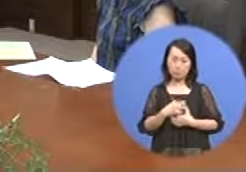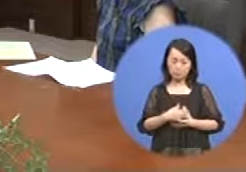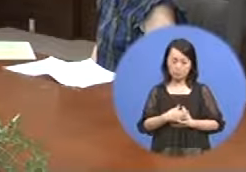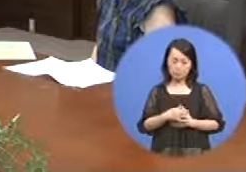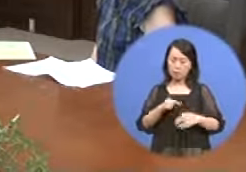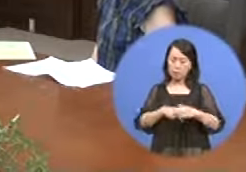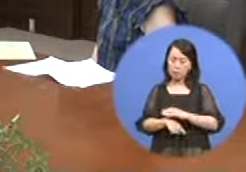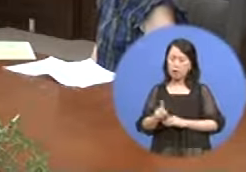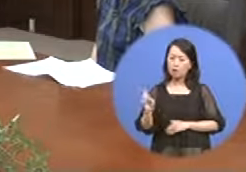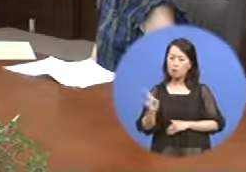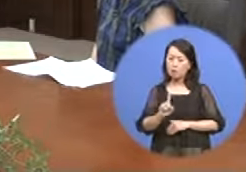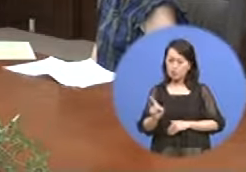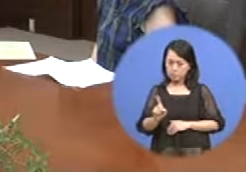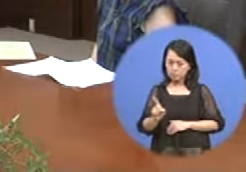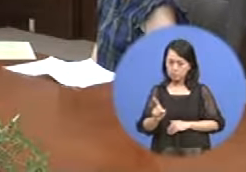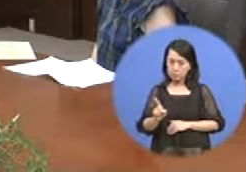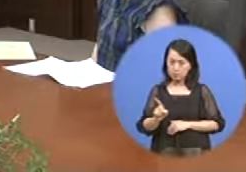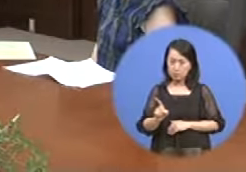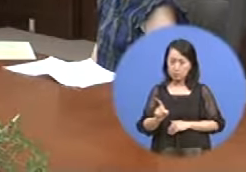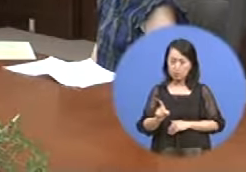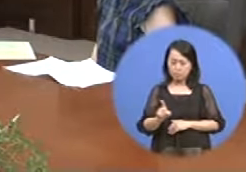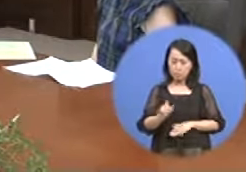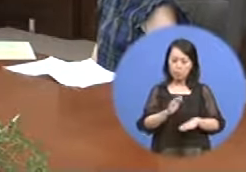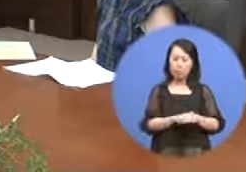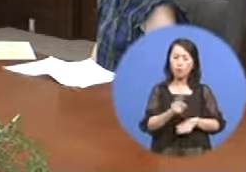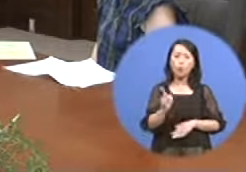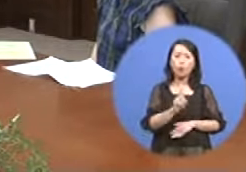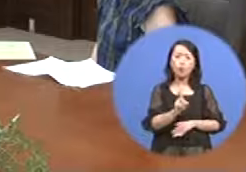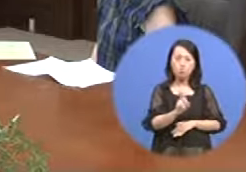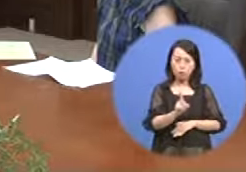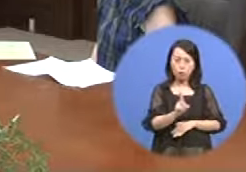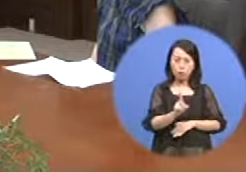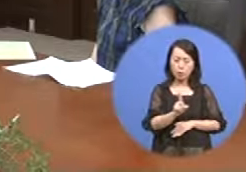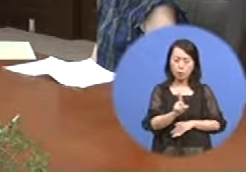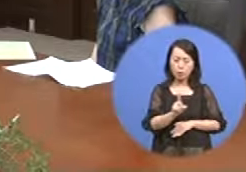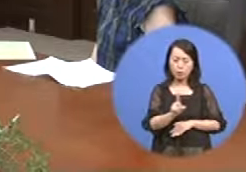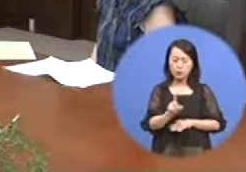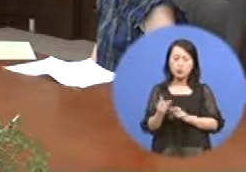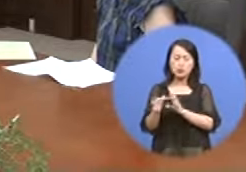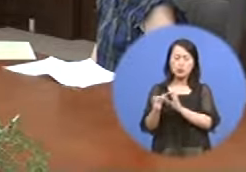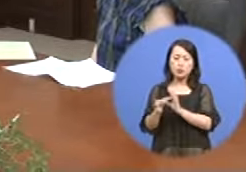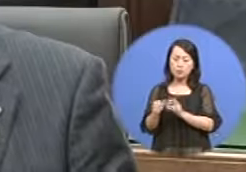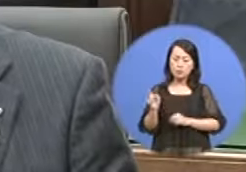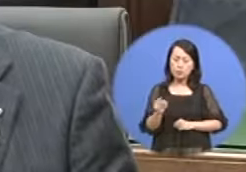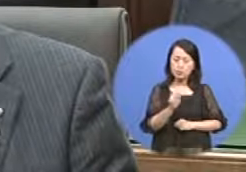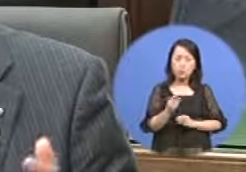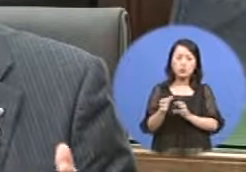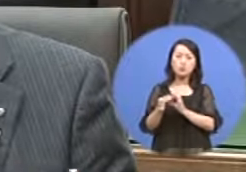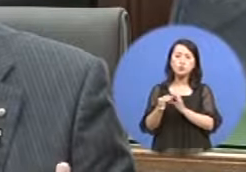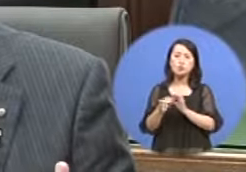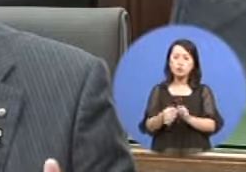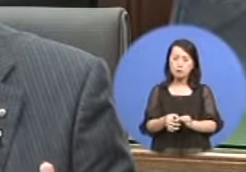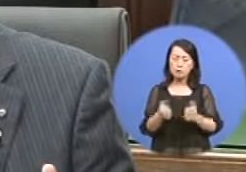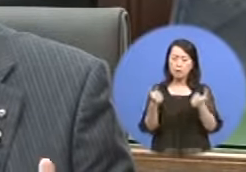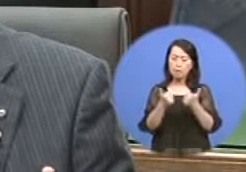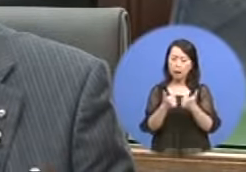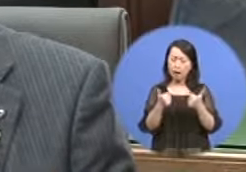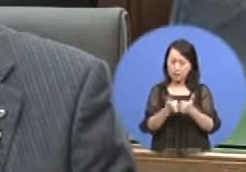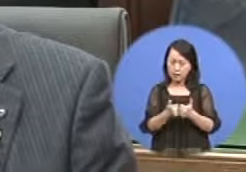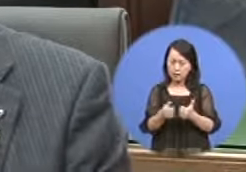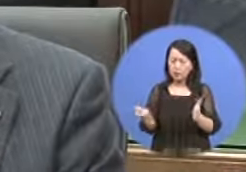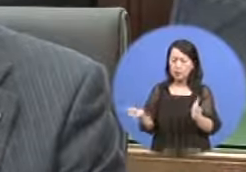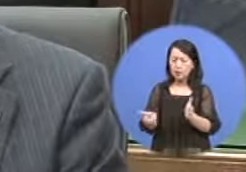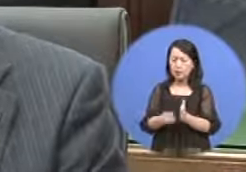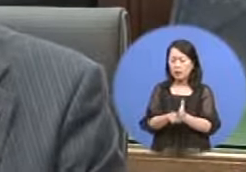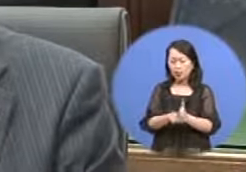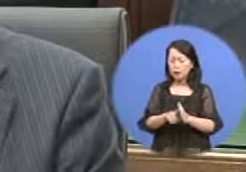因でこうなったのかとか、はい、それからどうしたらいいんだというようなことについて必ずしもちゃんとした解を我々は持っていなか